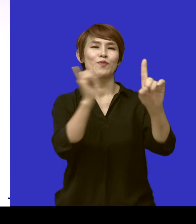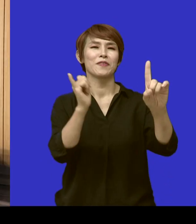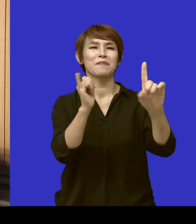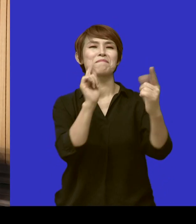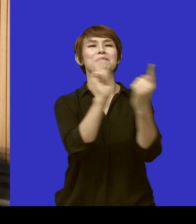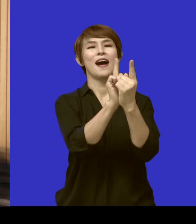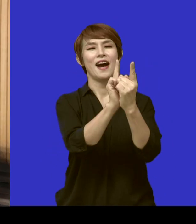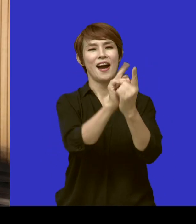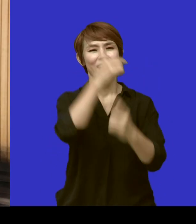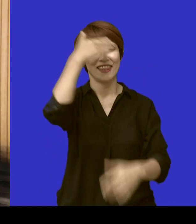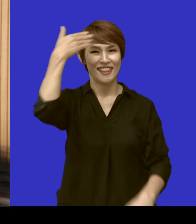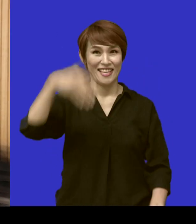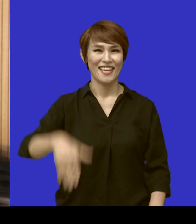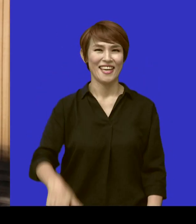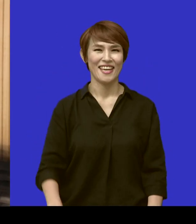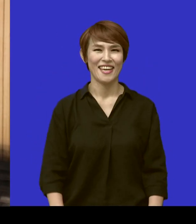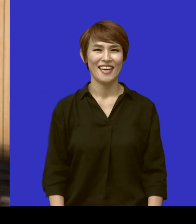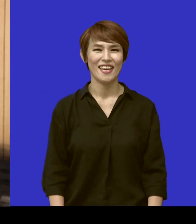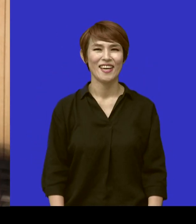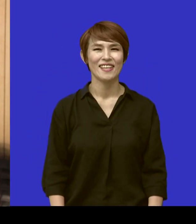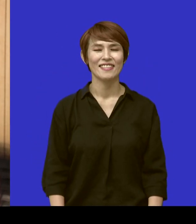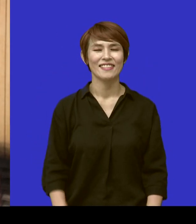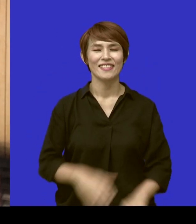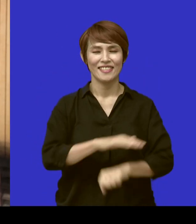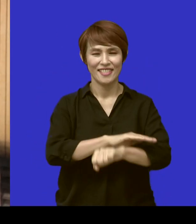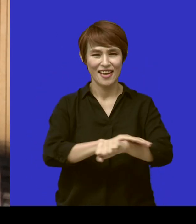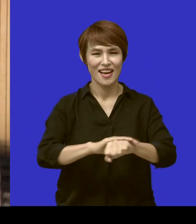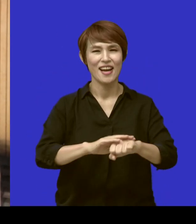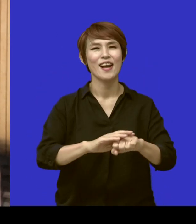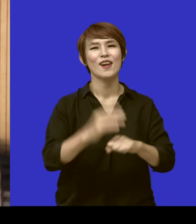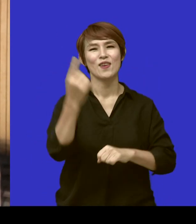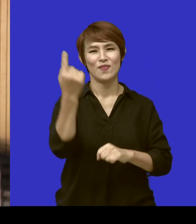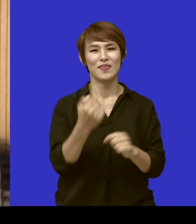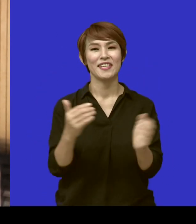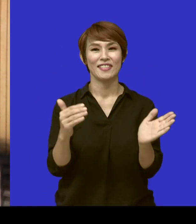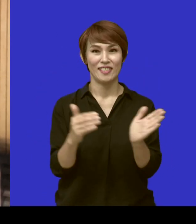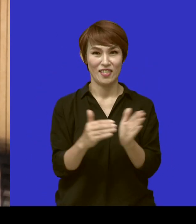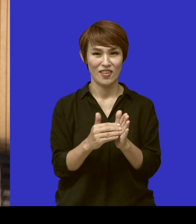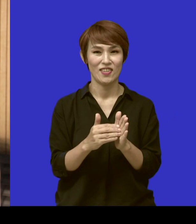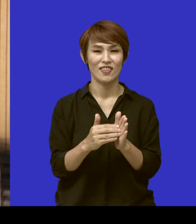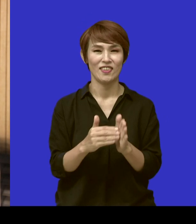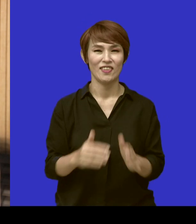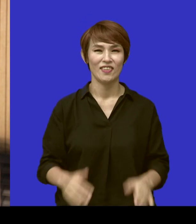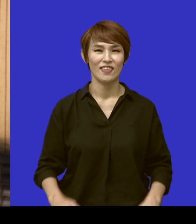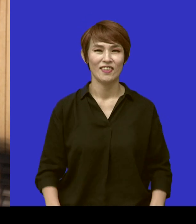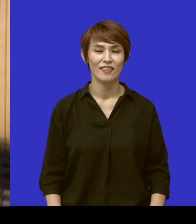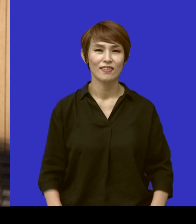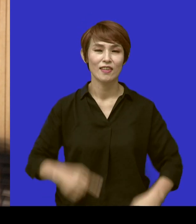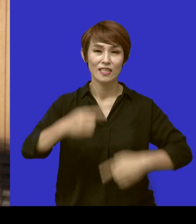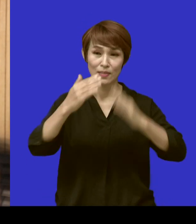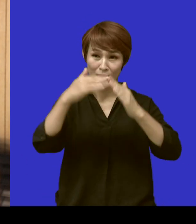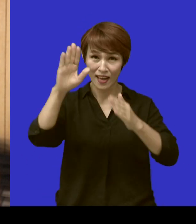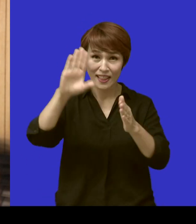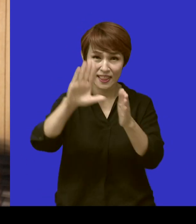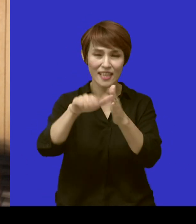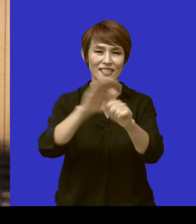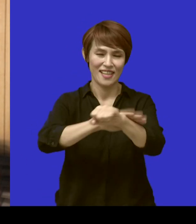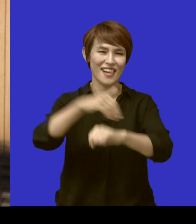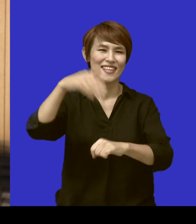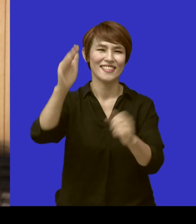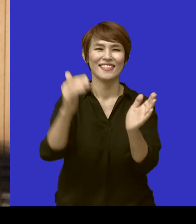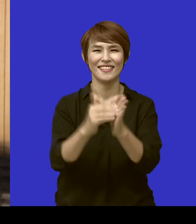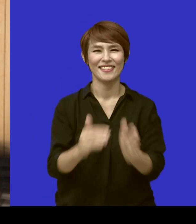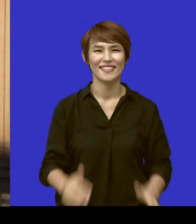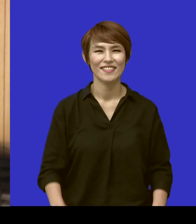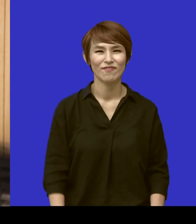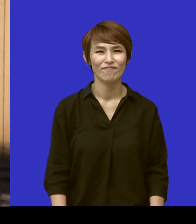만나서 같이 스트레스 없이 편하게 잘 오고 또 집에 갈 때도 무사히 잘 갈 것